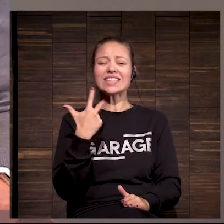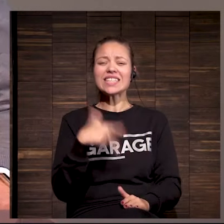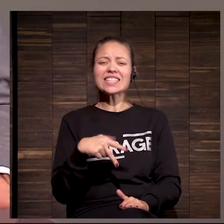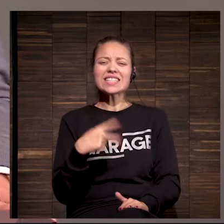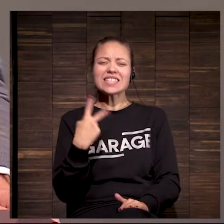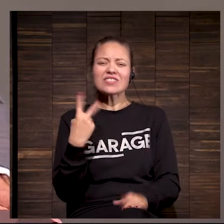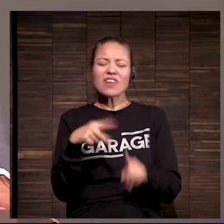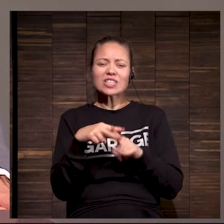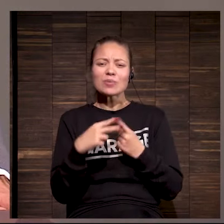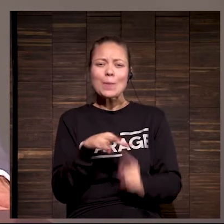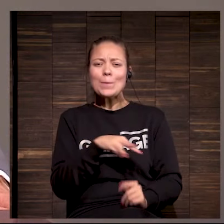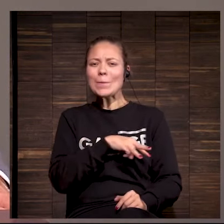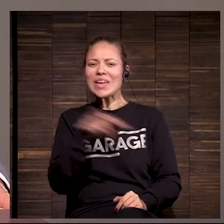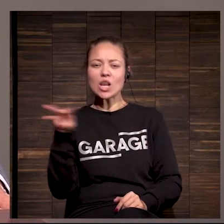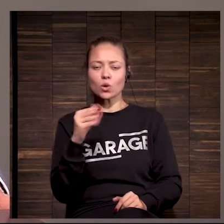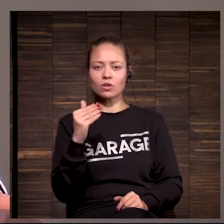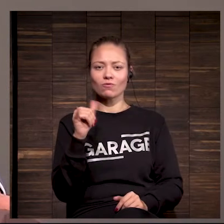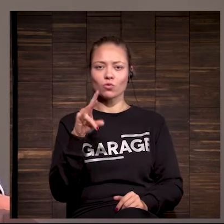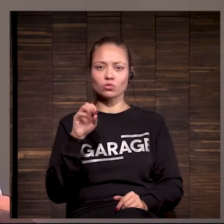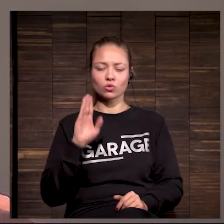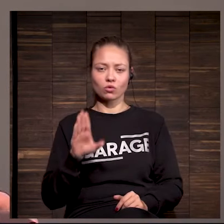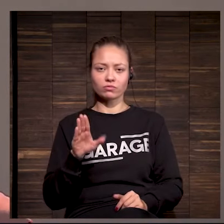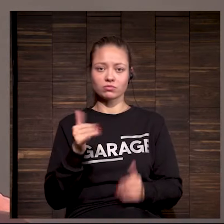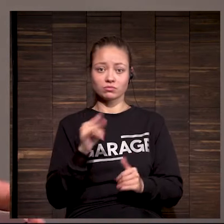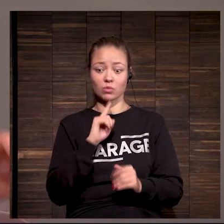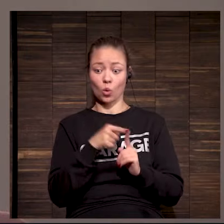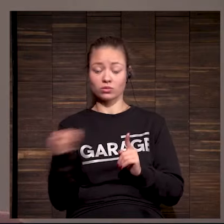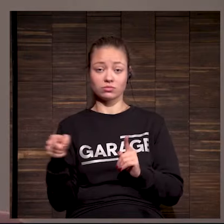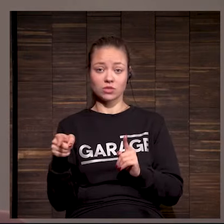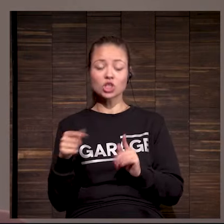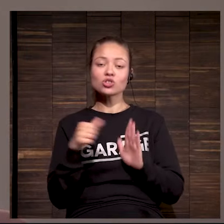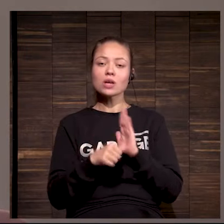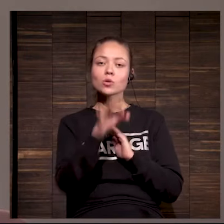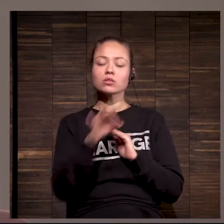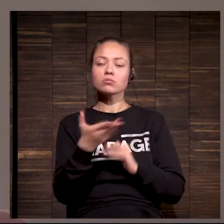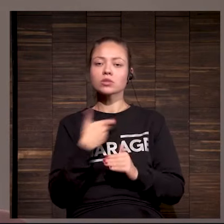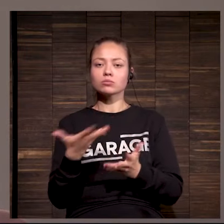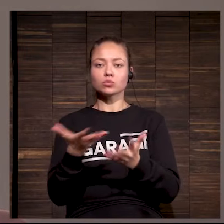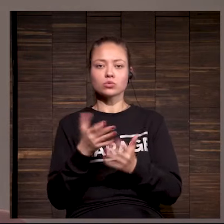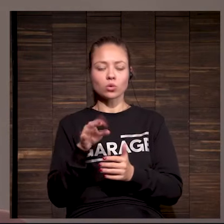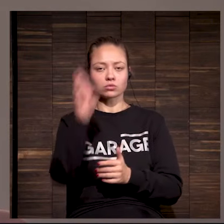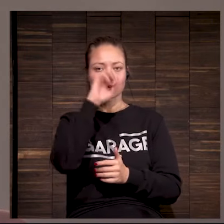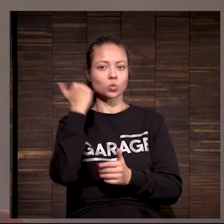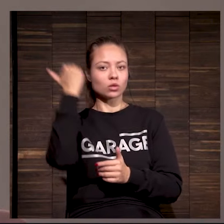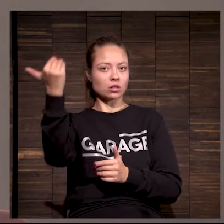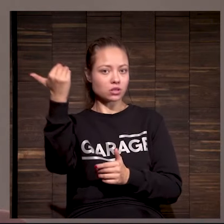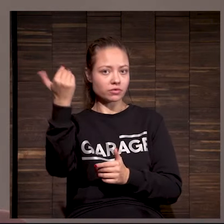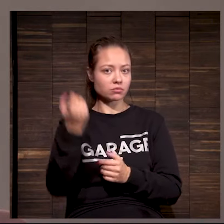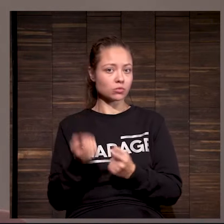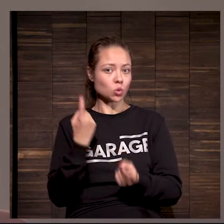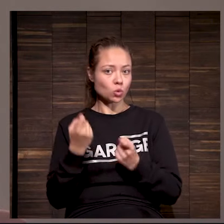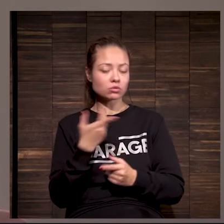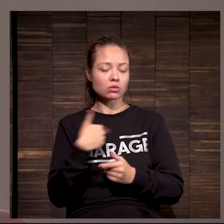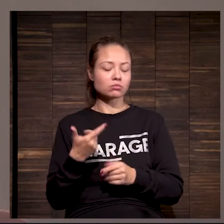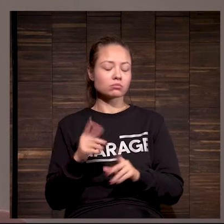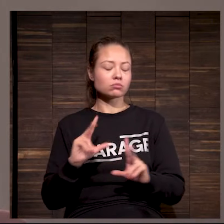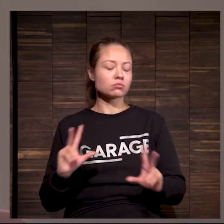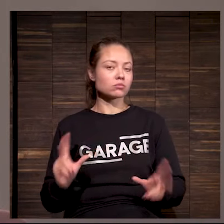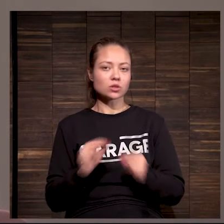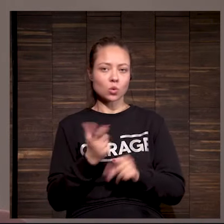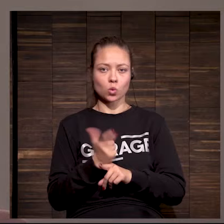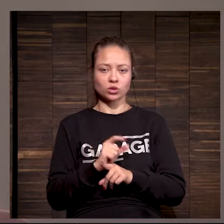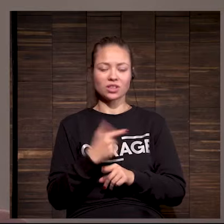миллионов фунтов на год 60 процентов мы получили из государственных источников нам очень повезло не знаю